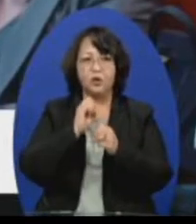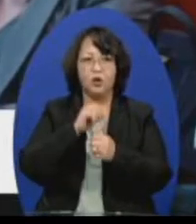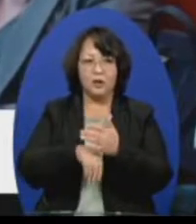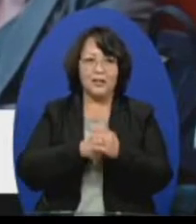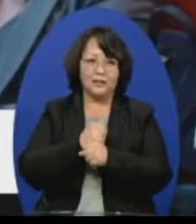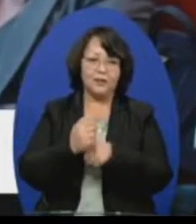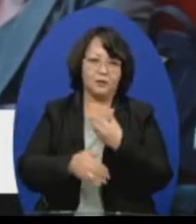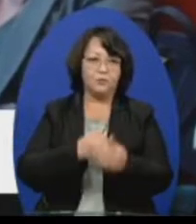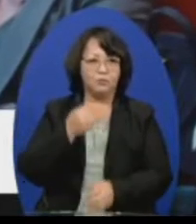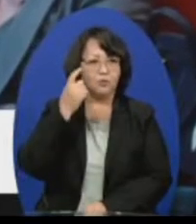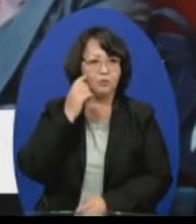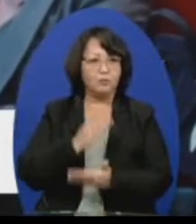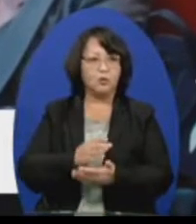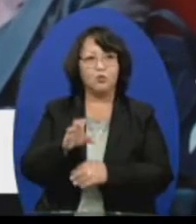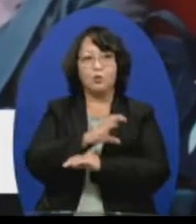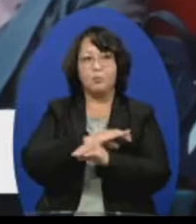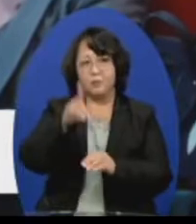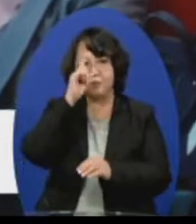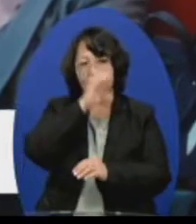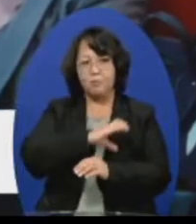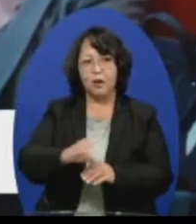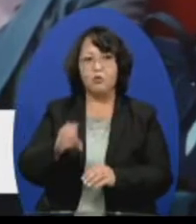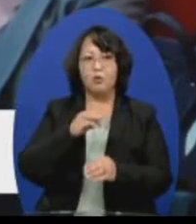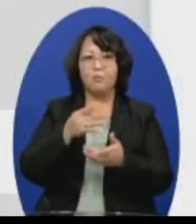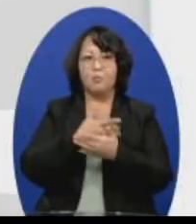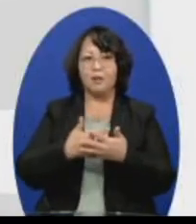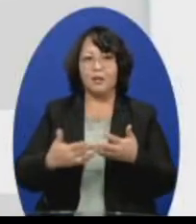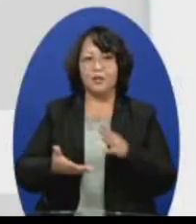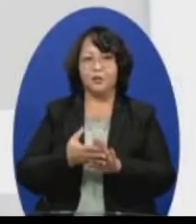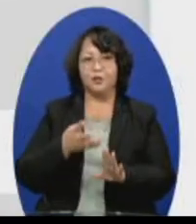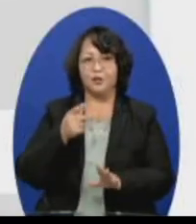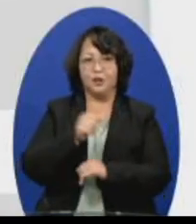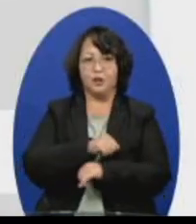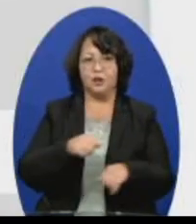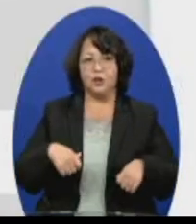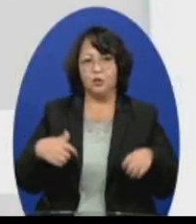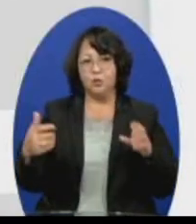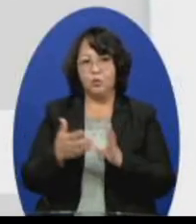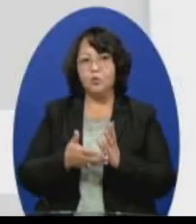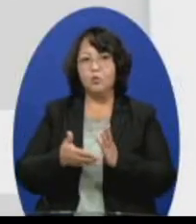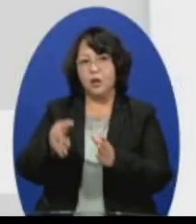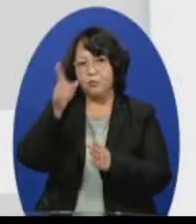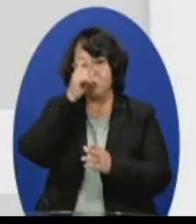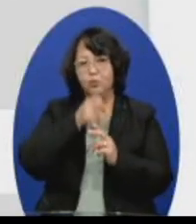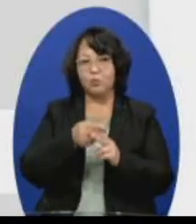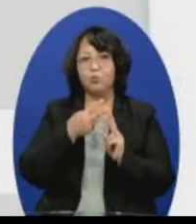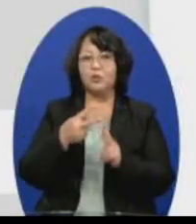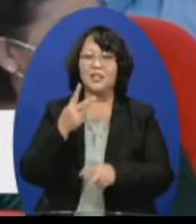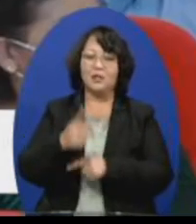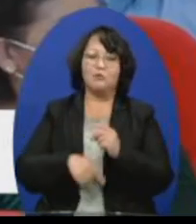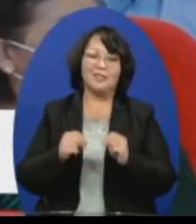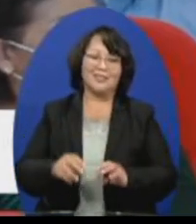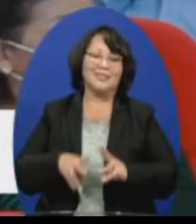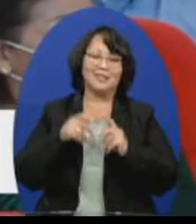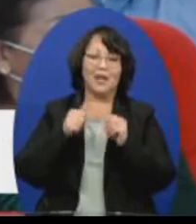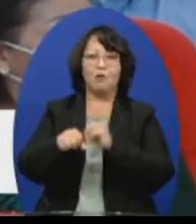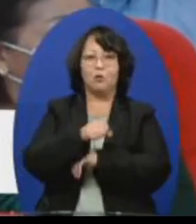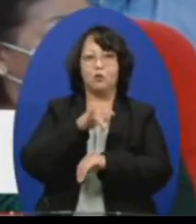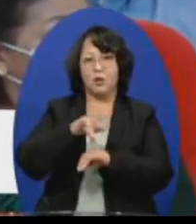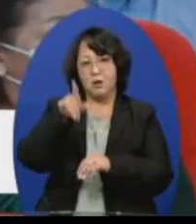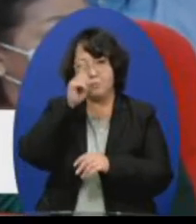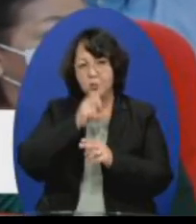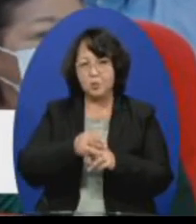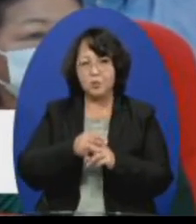байна. Сумын эмнэлгийн тоног төхөөрөмж шинжлэхтснээр иргэдэд хүрэх эмнэлгийн тусламж үйлчилгээ илүү сайжрах юм. Аймгийн төвд хийгддэг